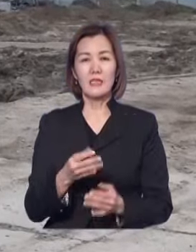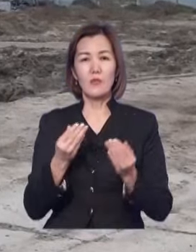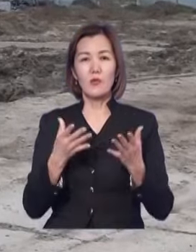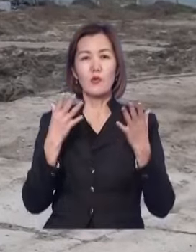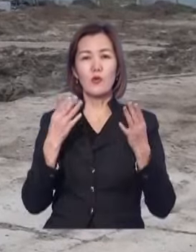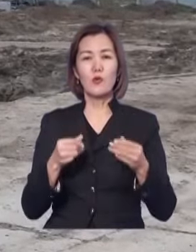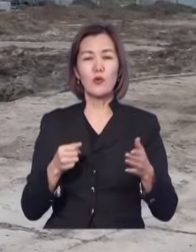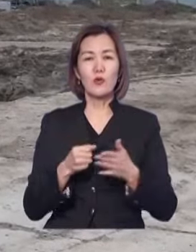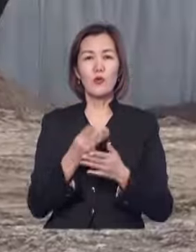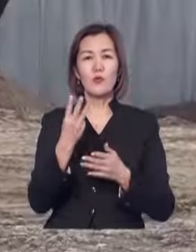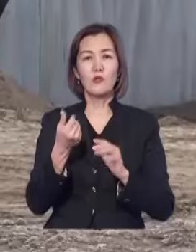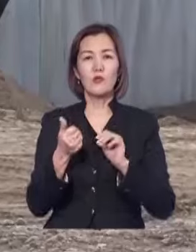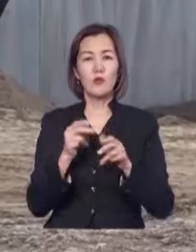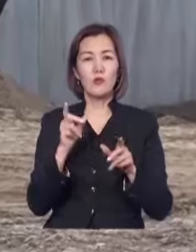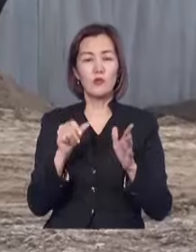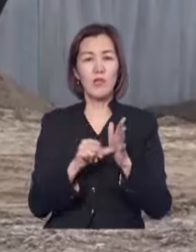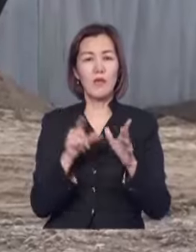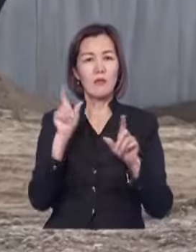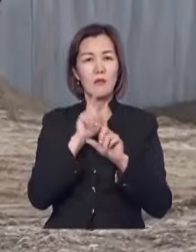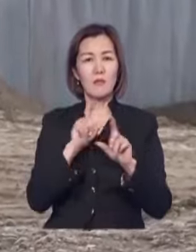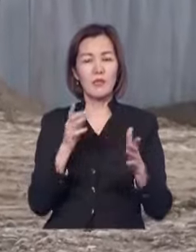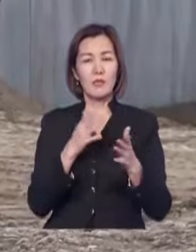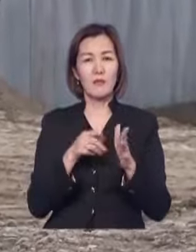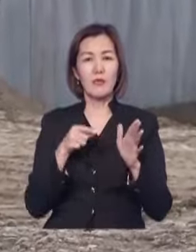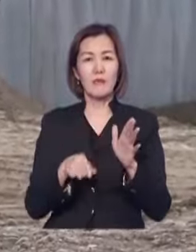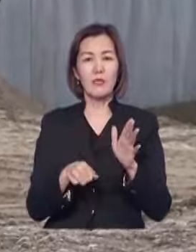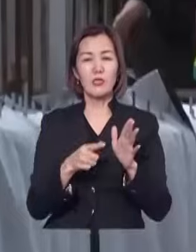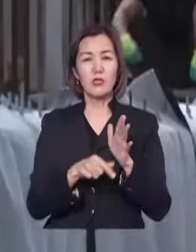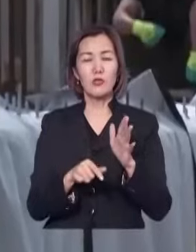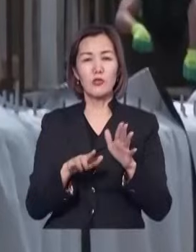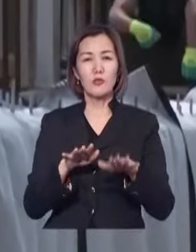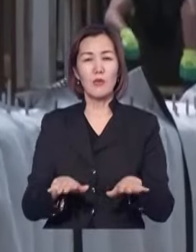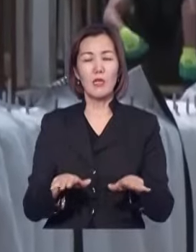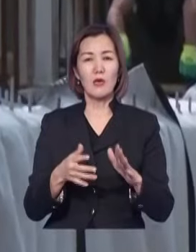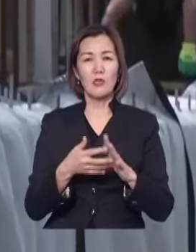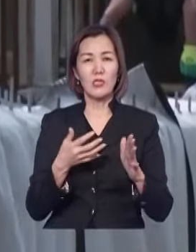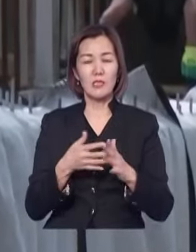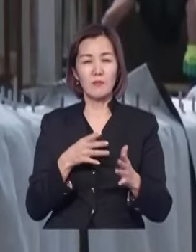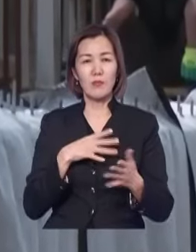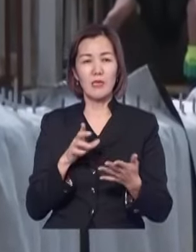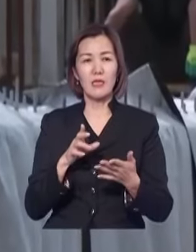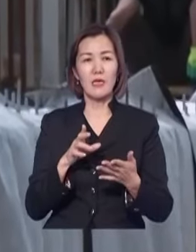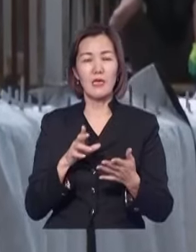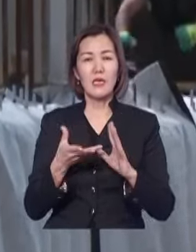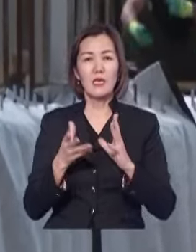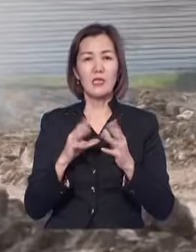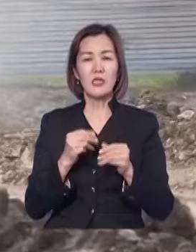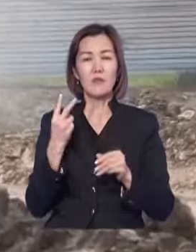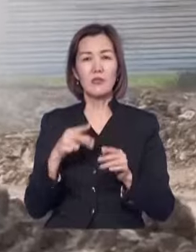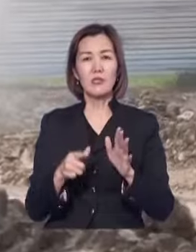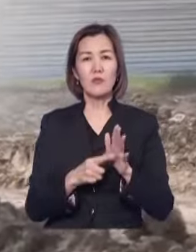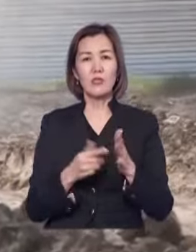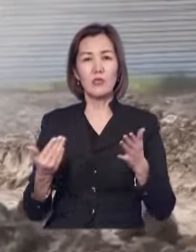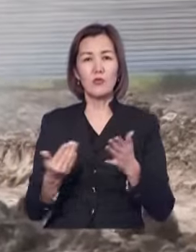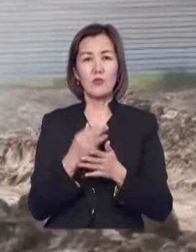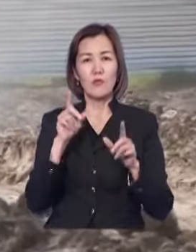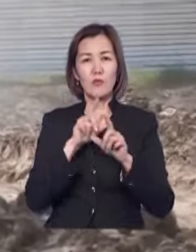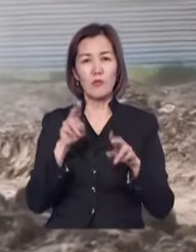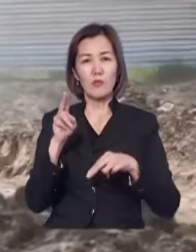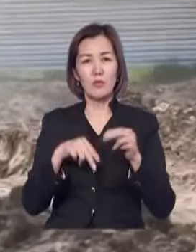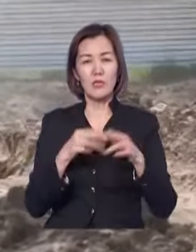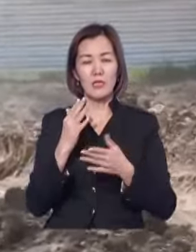үш ауысымда оқитын 6 мектеп бар. 1700 балаға орын жетіспейді. Осыған байланысты биыл ауданда жалпы саны 27 жаңа білім ордасы бой